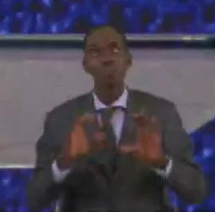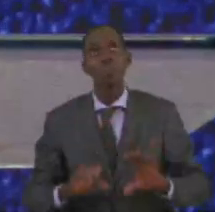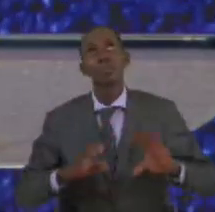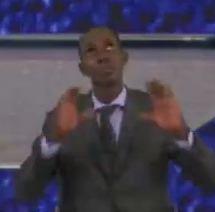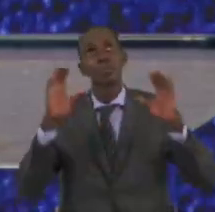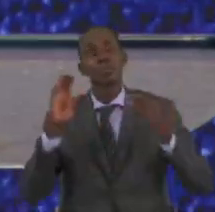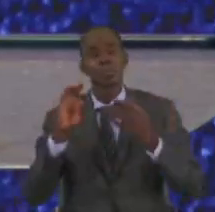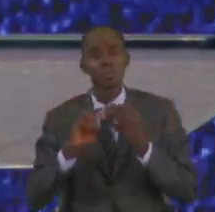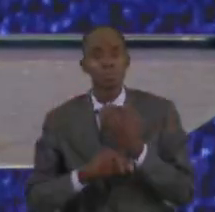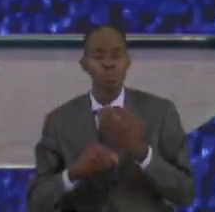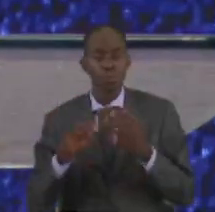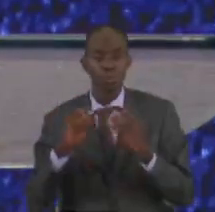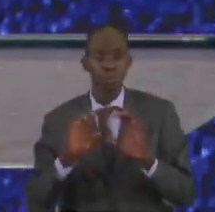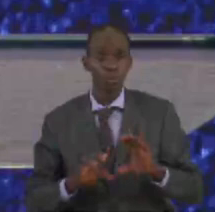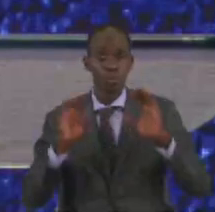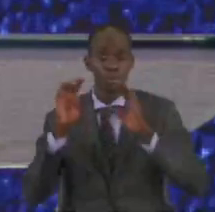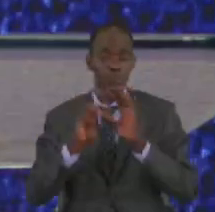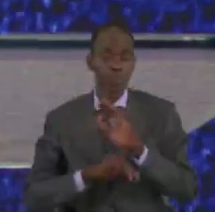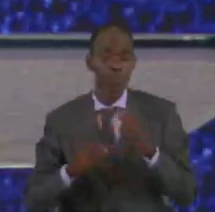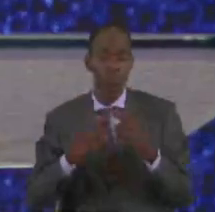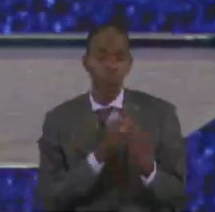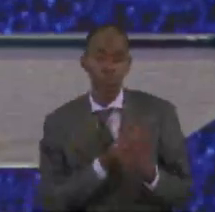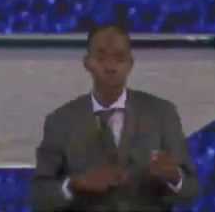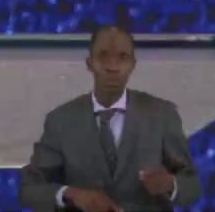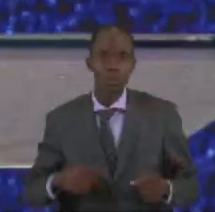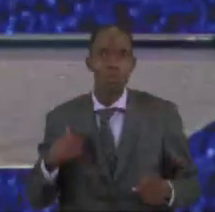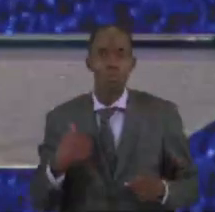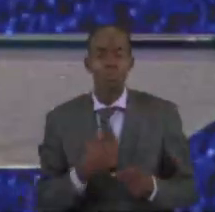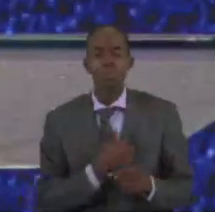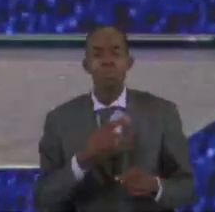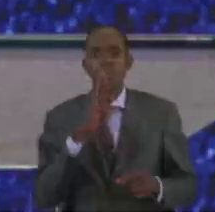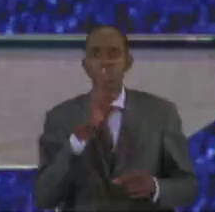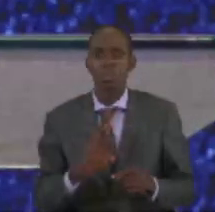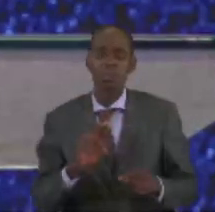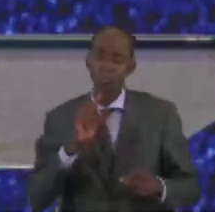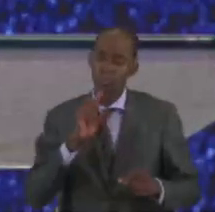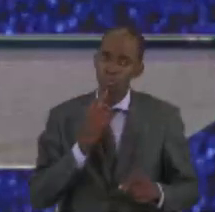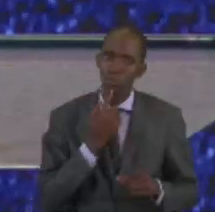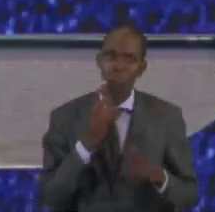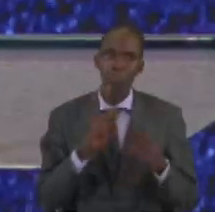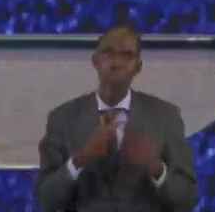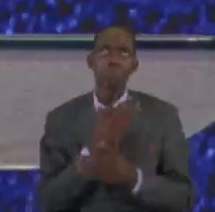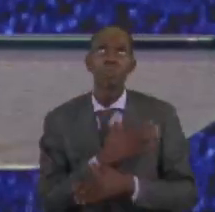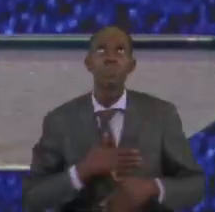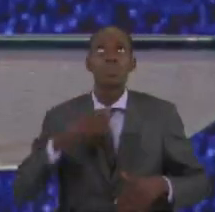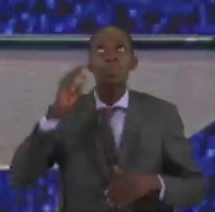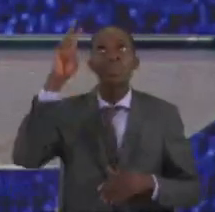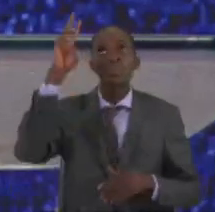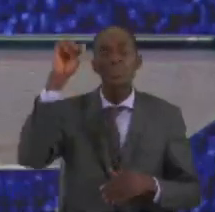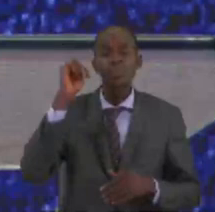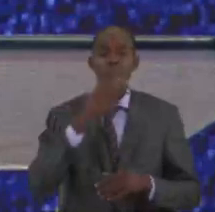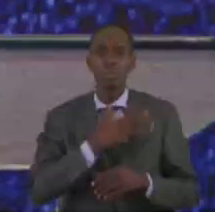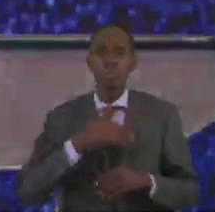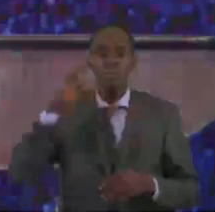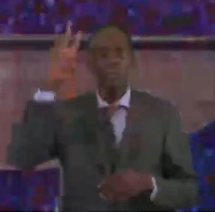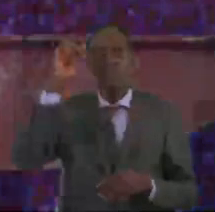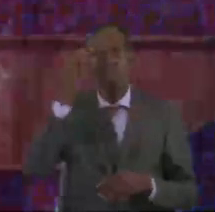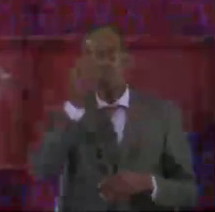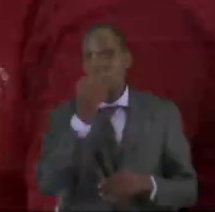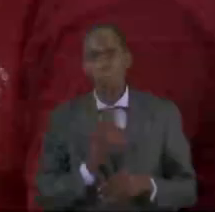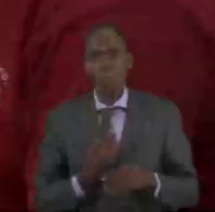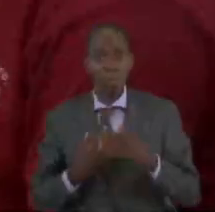à cause de notre engagement au Seigneur, notre soumission au Seigneur, nous nous sommes engagés à plaire au Seigneur et à lui